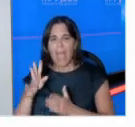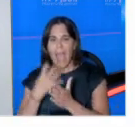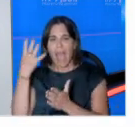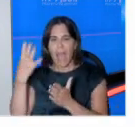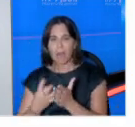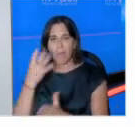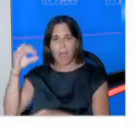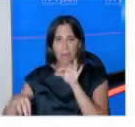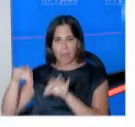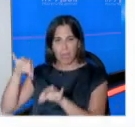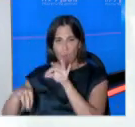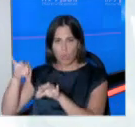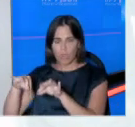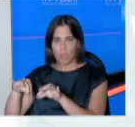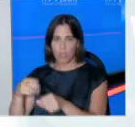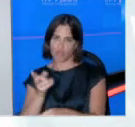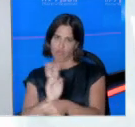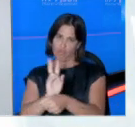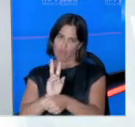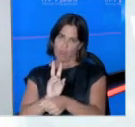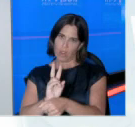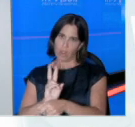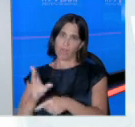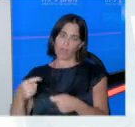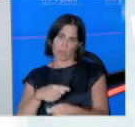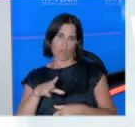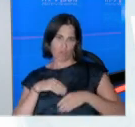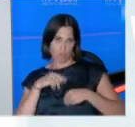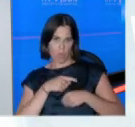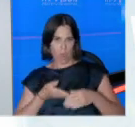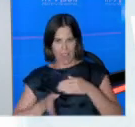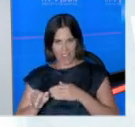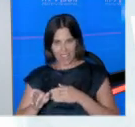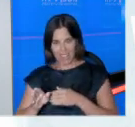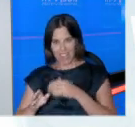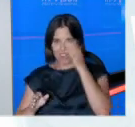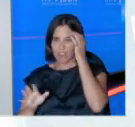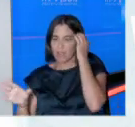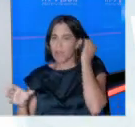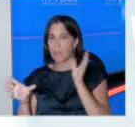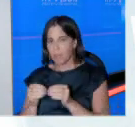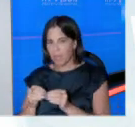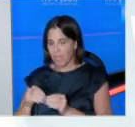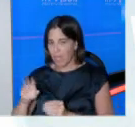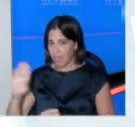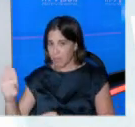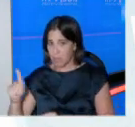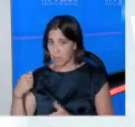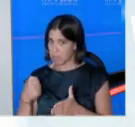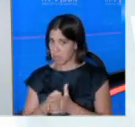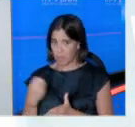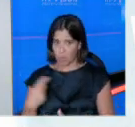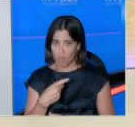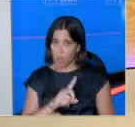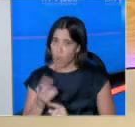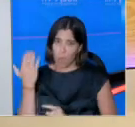מערכות בחירות. שקרים לגבי מוכנותו של שר להיכנס לקואליציה עם נתניהו, מה שלא היה בסוף שבוע